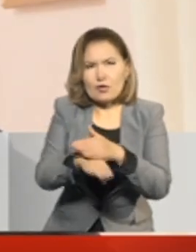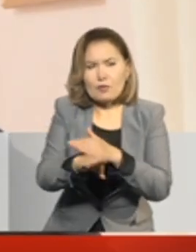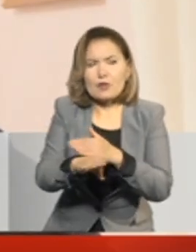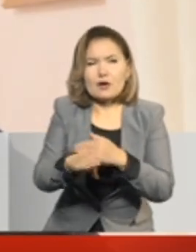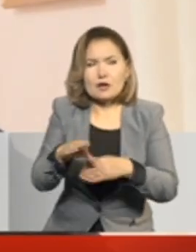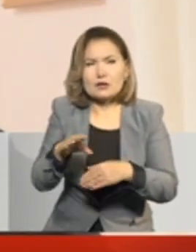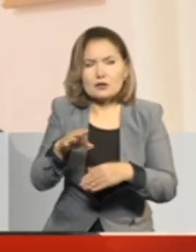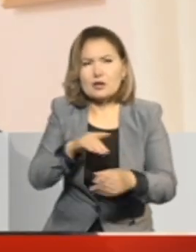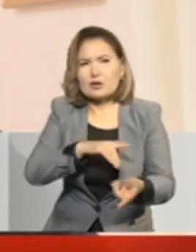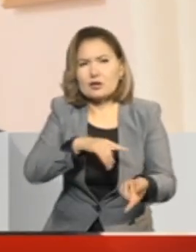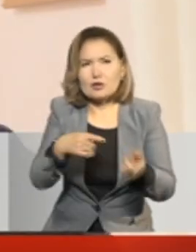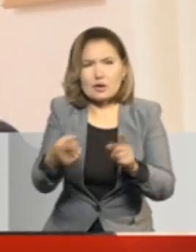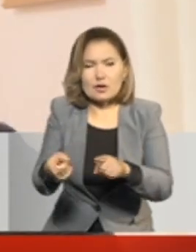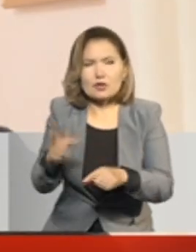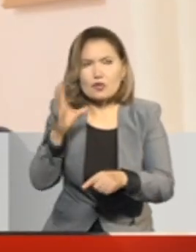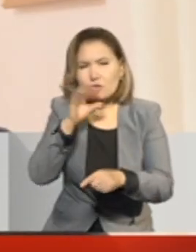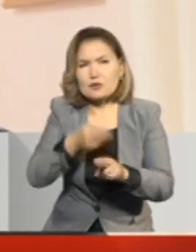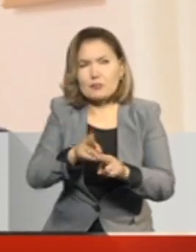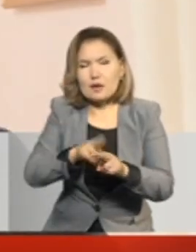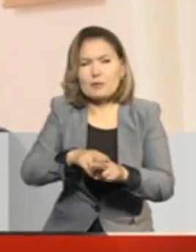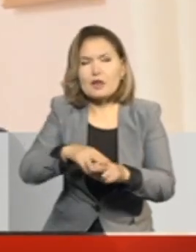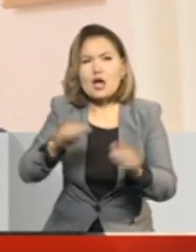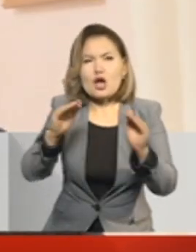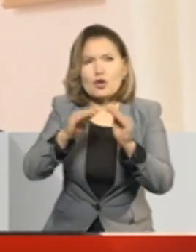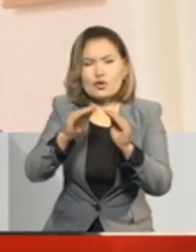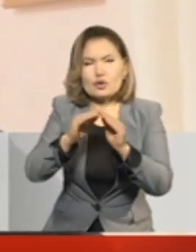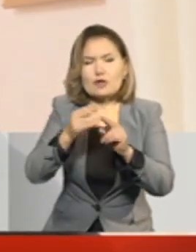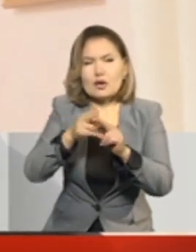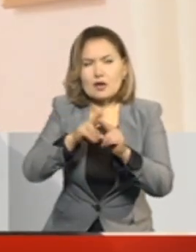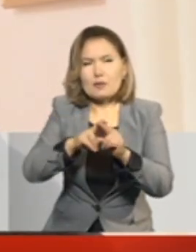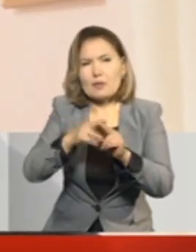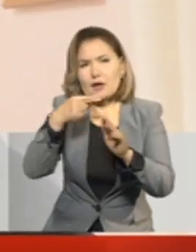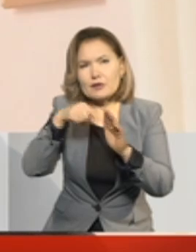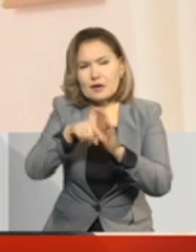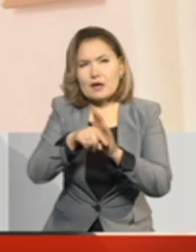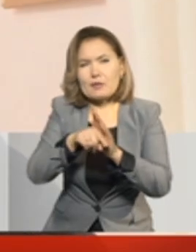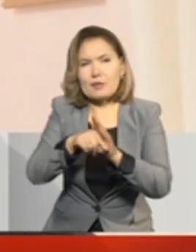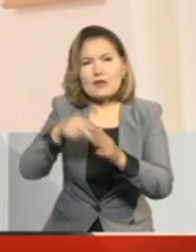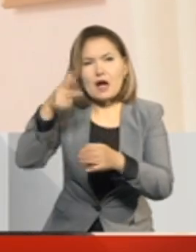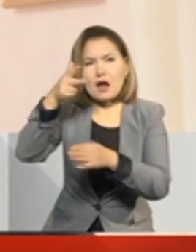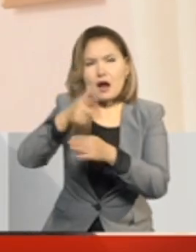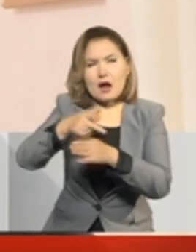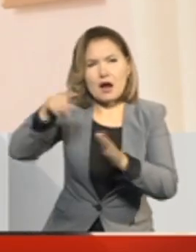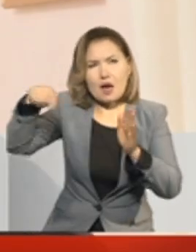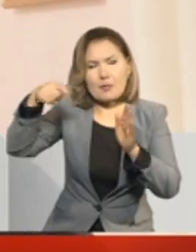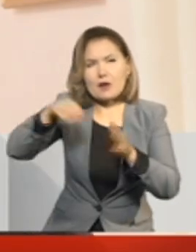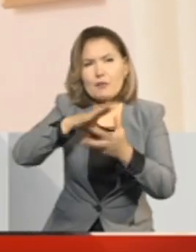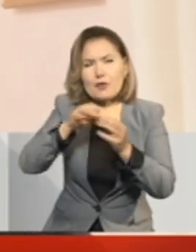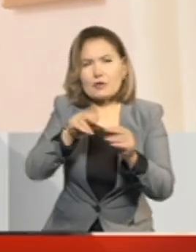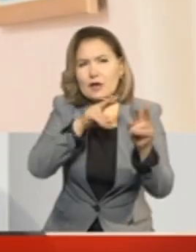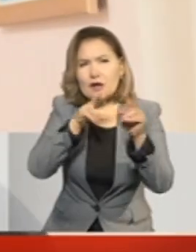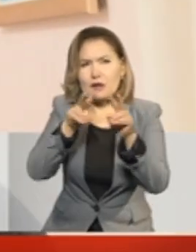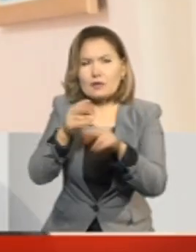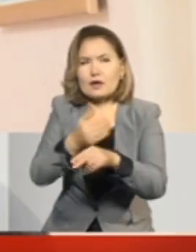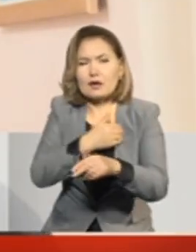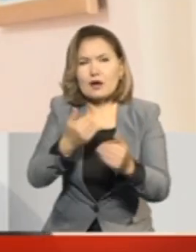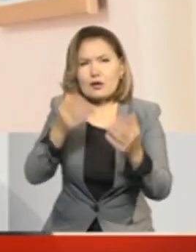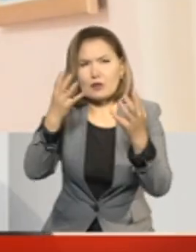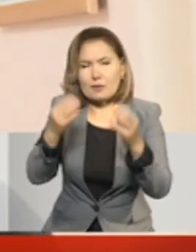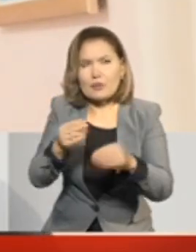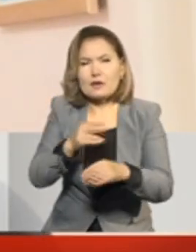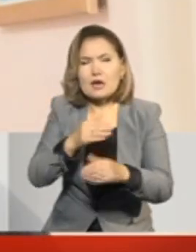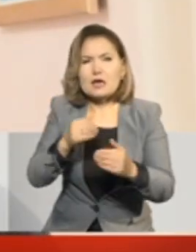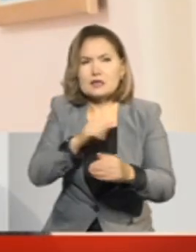жауып, шегелеп тастадық. Сосын үйдегі, үйдің ішіне мен камера қойып қойдым, алыстан бақылап отыруға. Қазір мен көріп